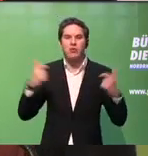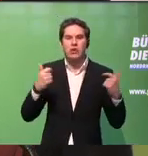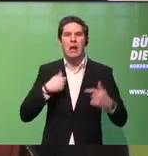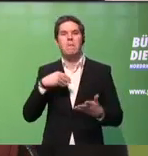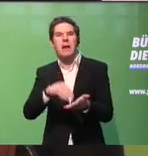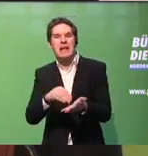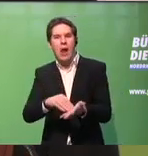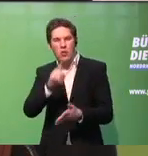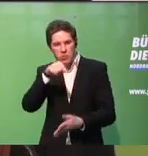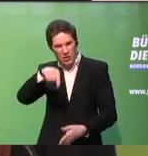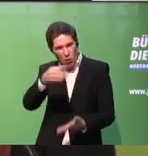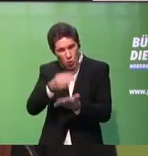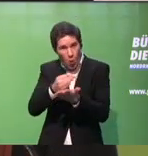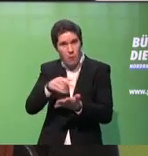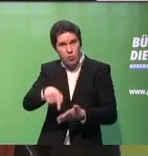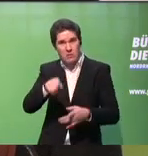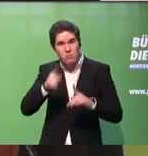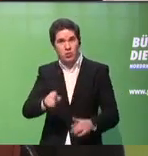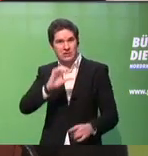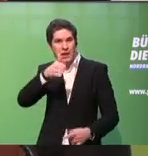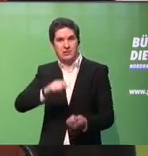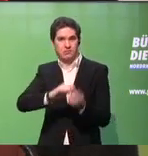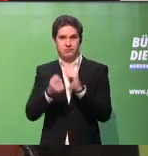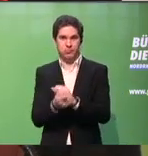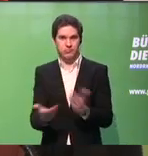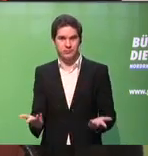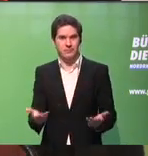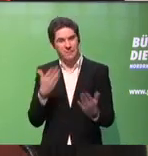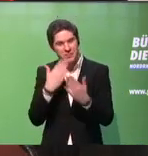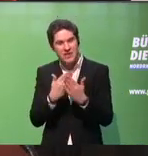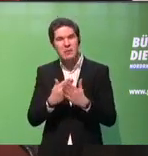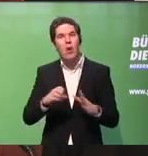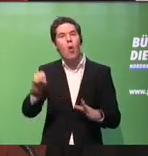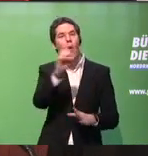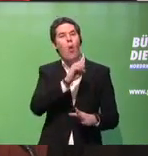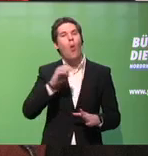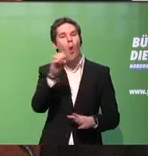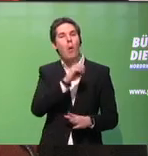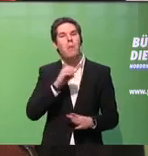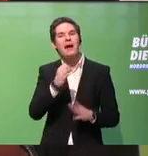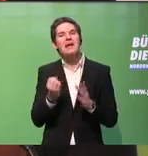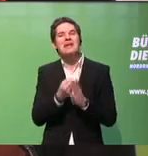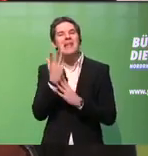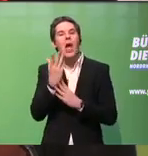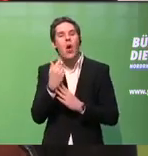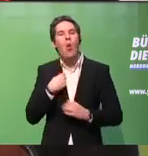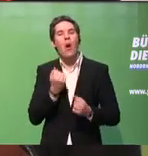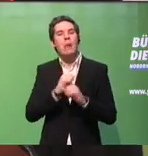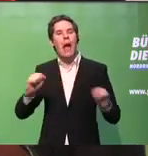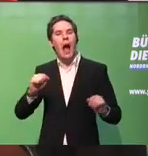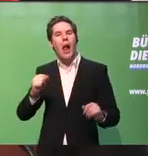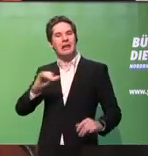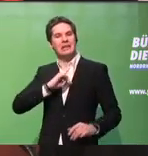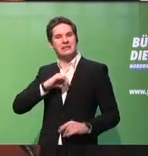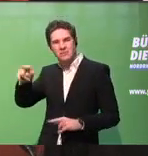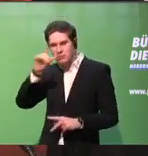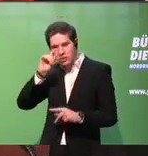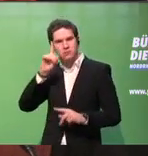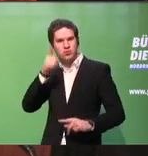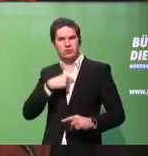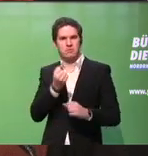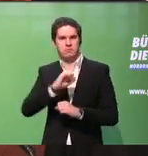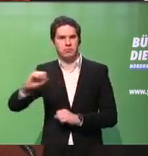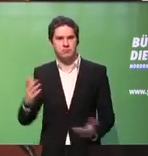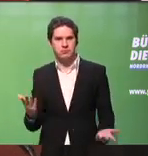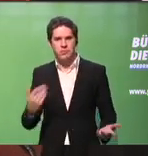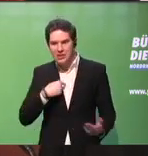in den Kommunen müssen wir es deshalb schaffen, dass das Bild eines Europas neoliberaler Interessen gebrochen wird. Wir haben gezeigt, dass Europa